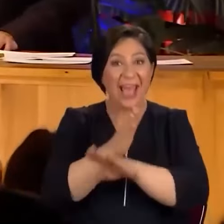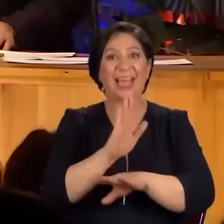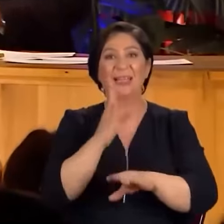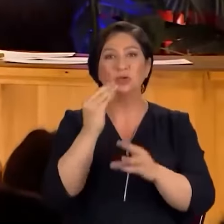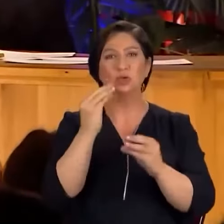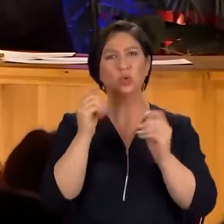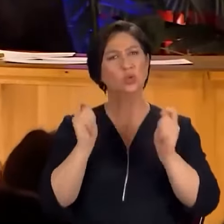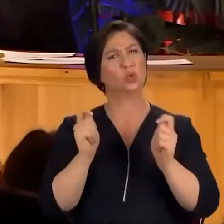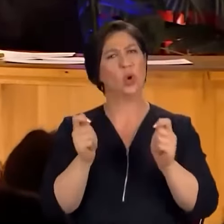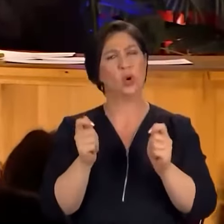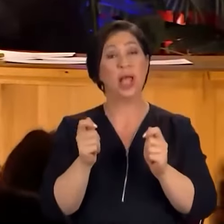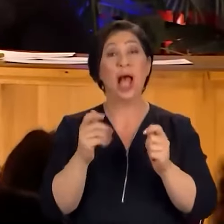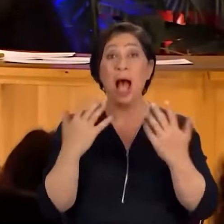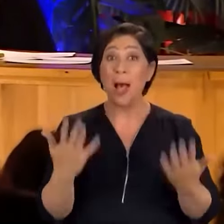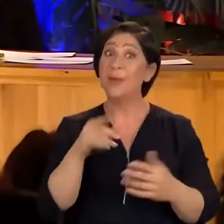hakikaten çok güç. Fakat